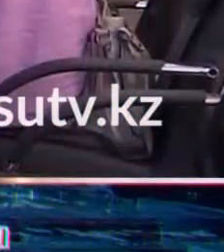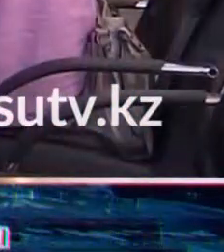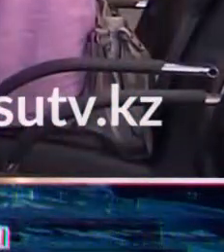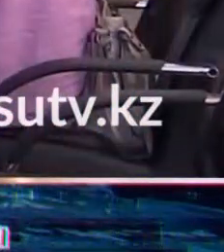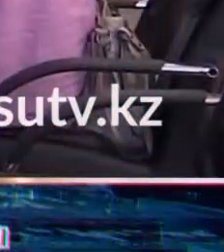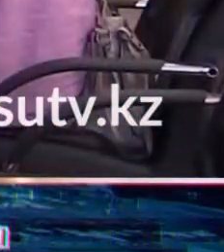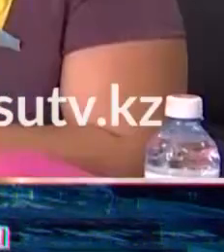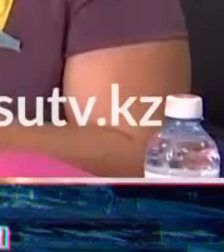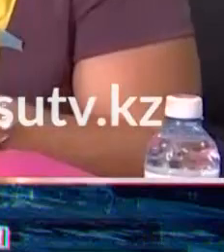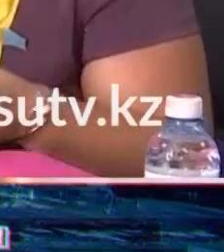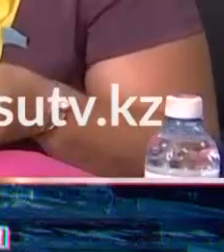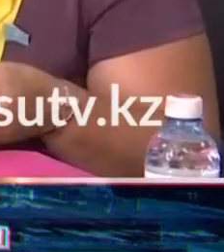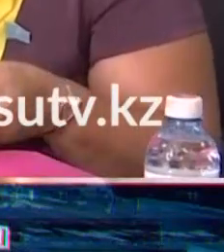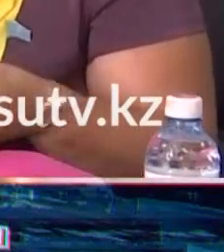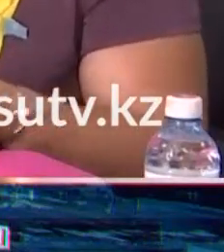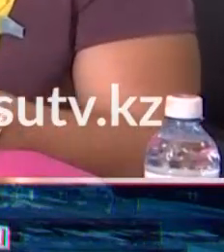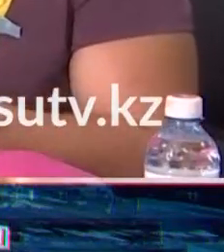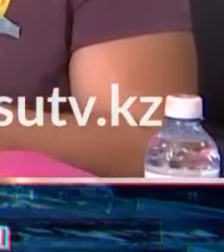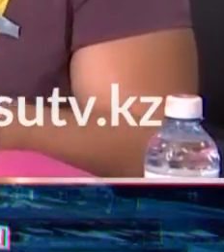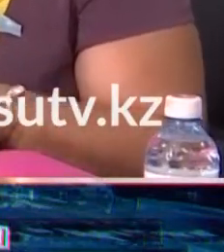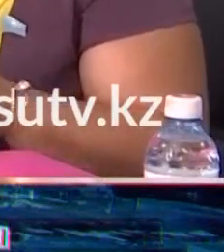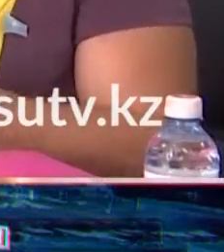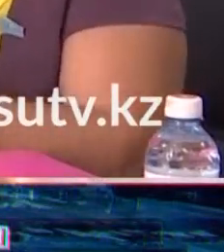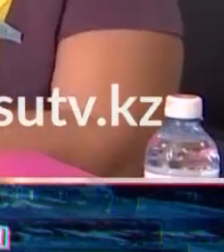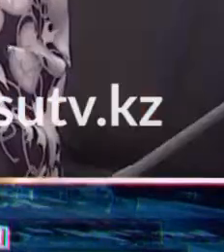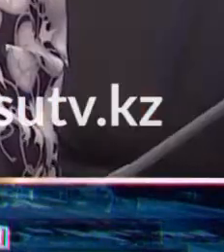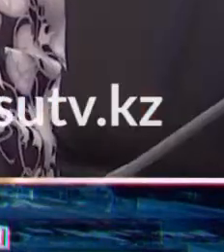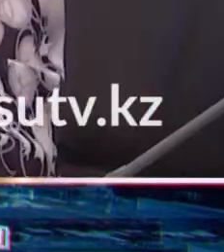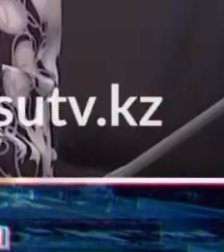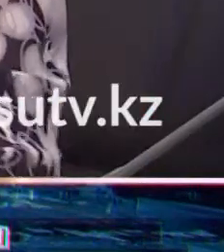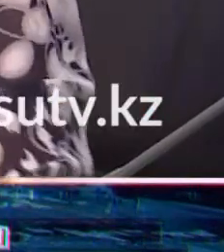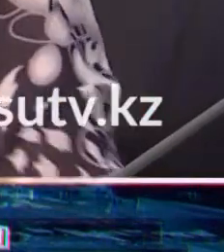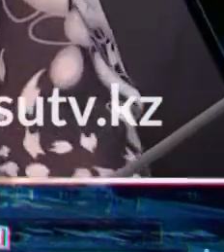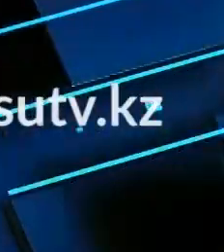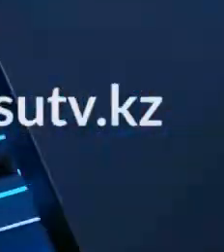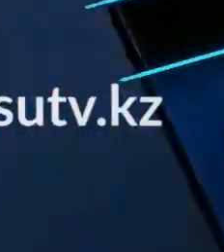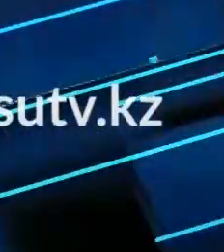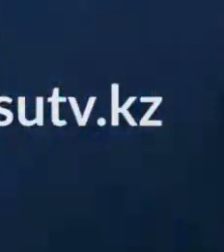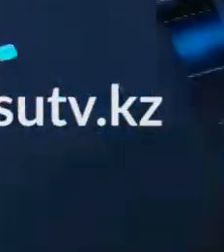Совет да любовь. 200 семей уберег от распада совет матерей.